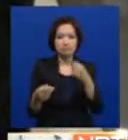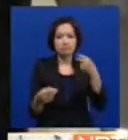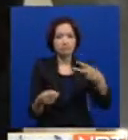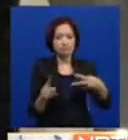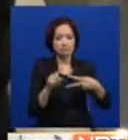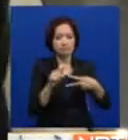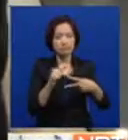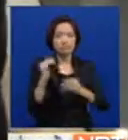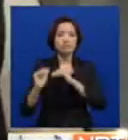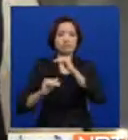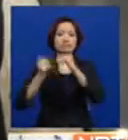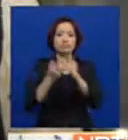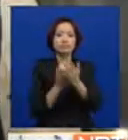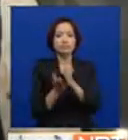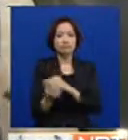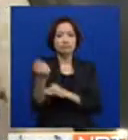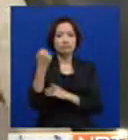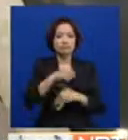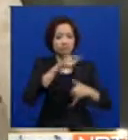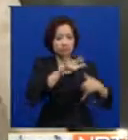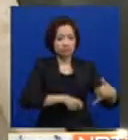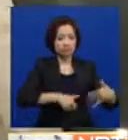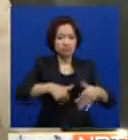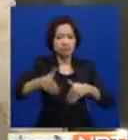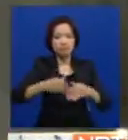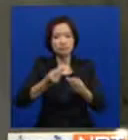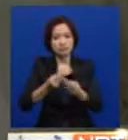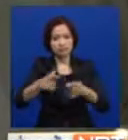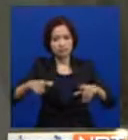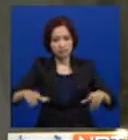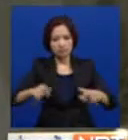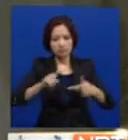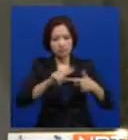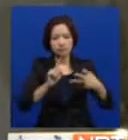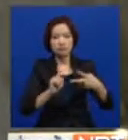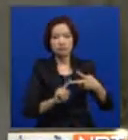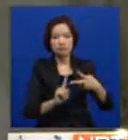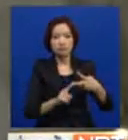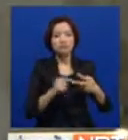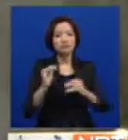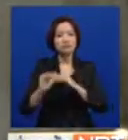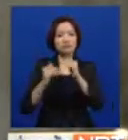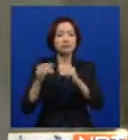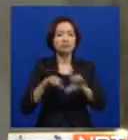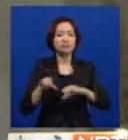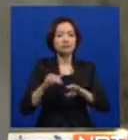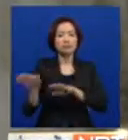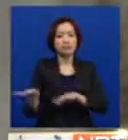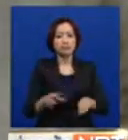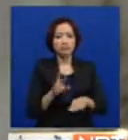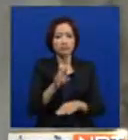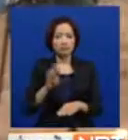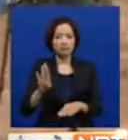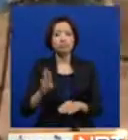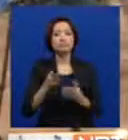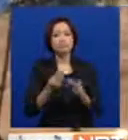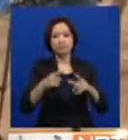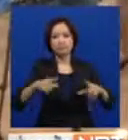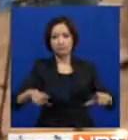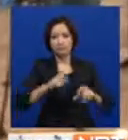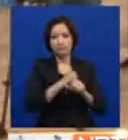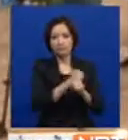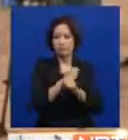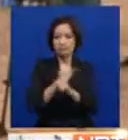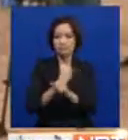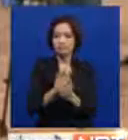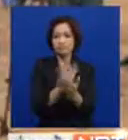พัฒนาเสริมสร้างความมั่นคงของคนชุมชนพื้นที่และการพัฒนาเพื่อการจัดเตรียมระบบพื้นที่ในการป้องกัน